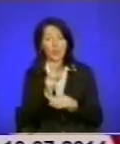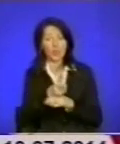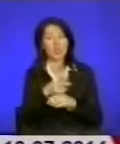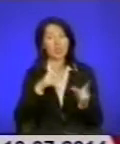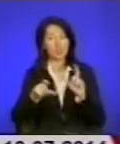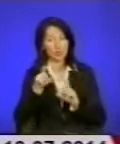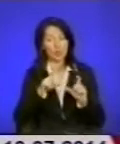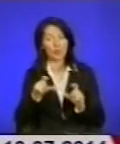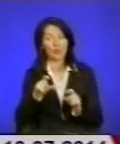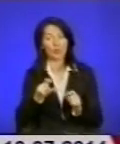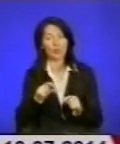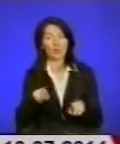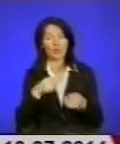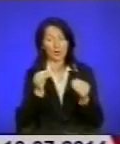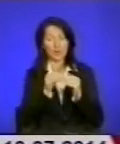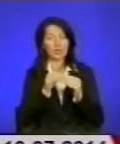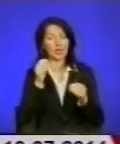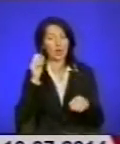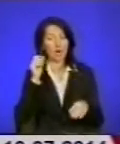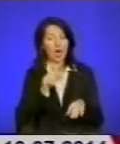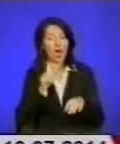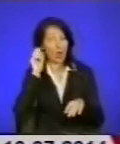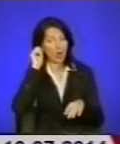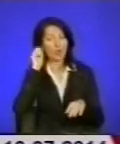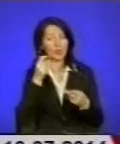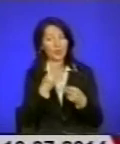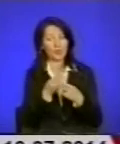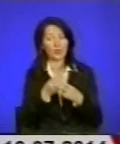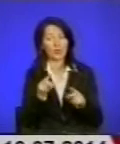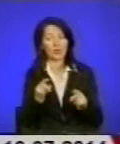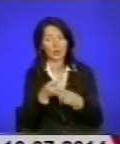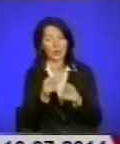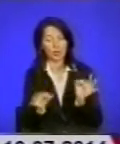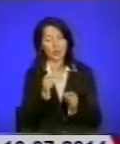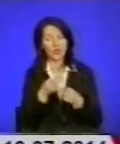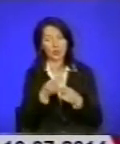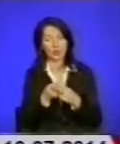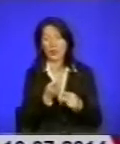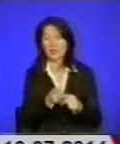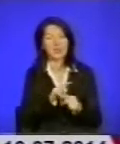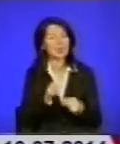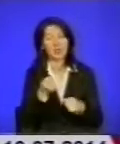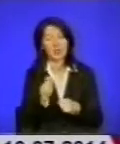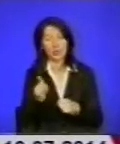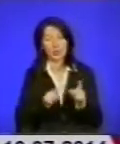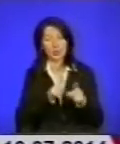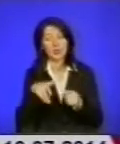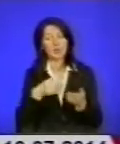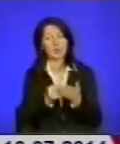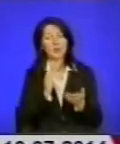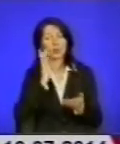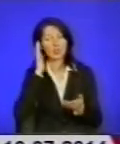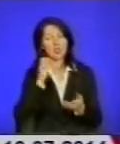виправних таборів. Та навіть це не примусило його змінити свої патріотичні погляди. Пройти такий шлях і не зрадити – це не так